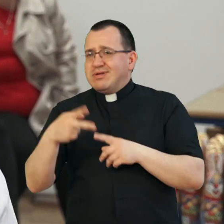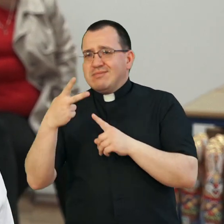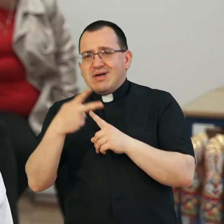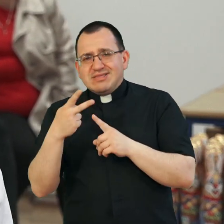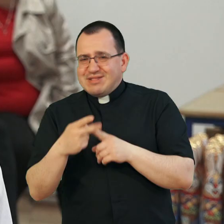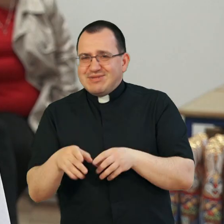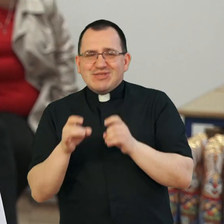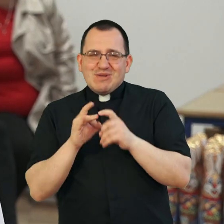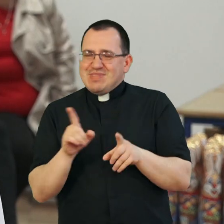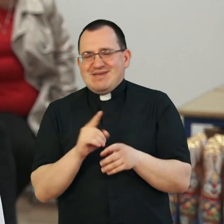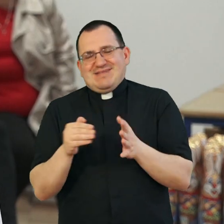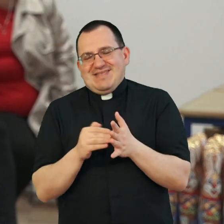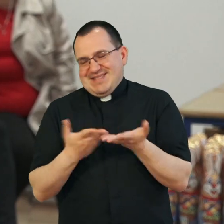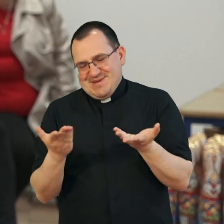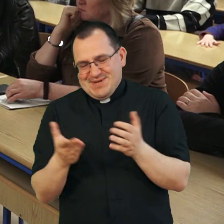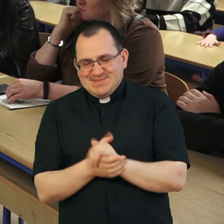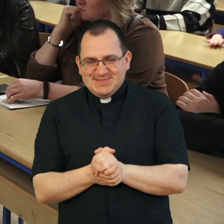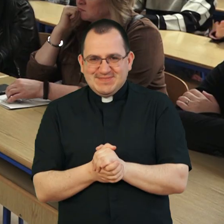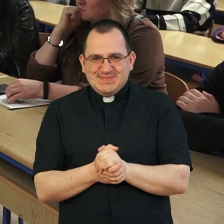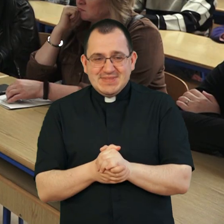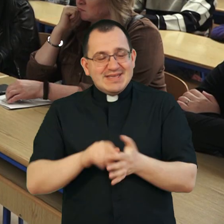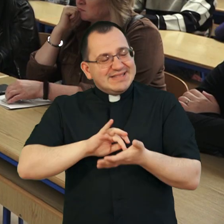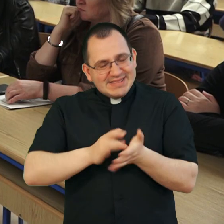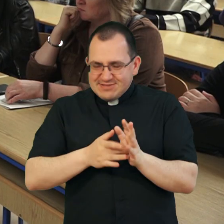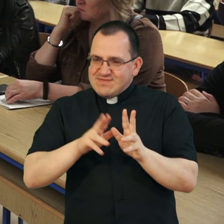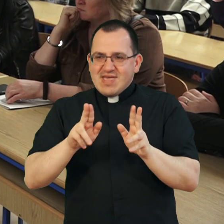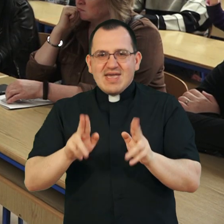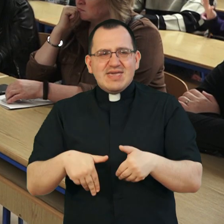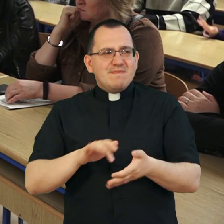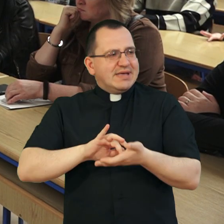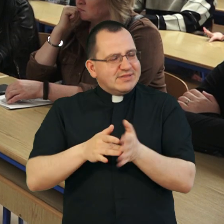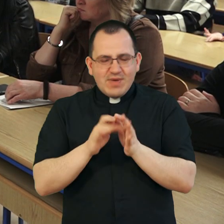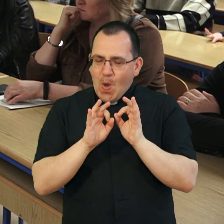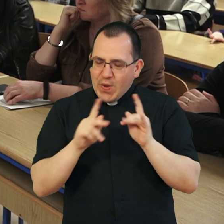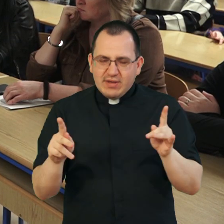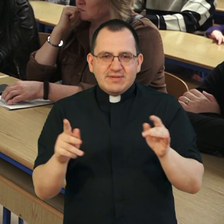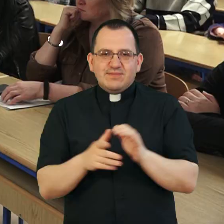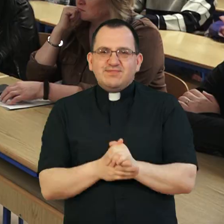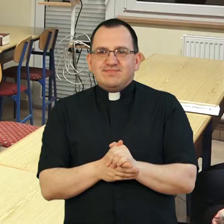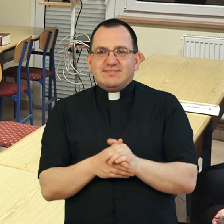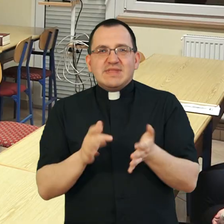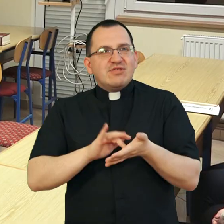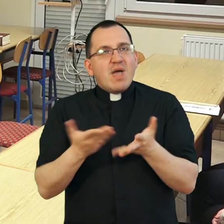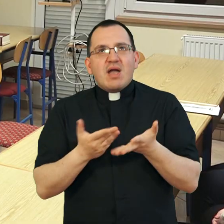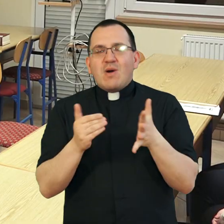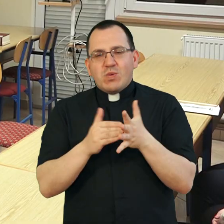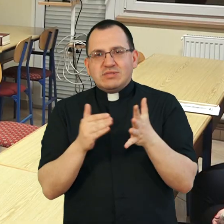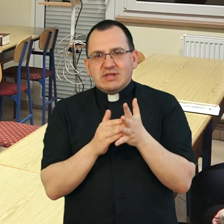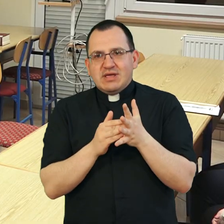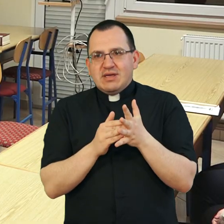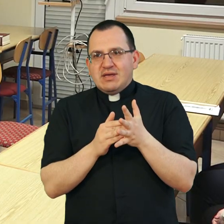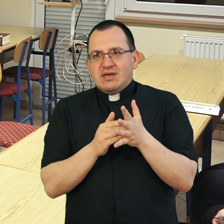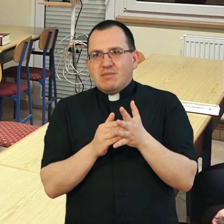televiziju i ništa još ne treba. Sve ima, sve je u redu, a kako treba, da, ljude